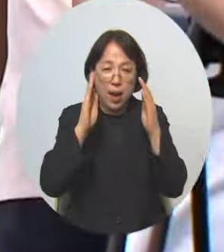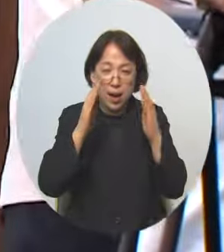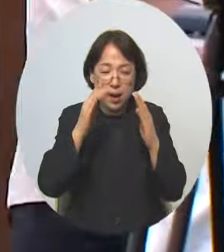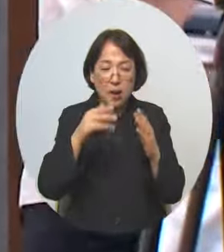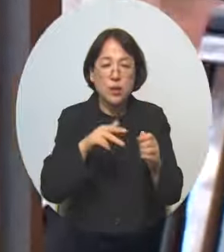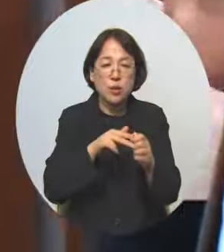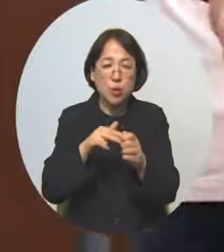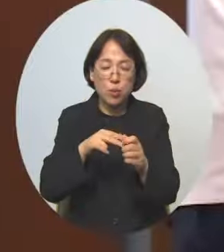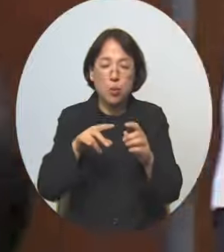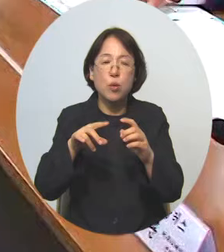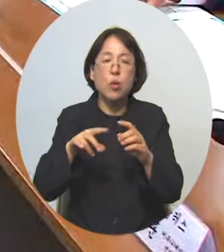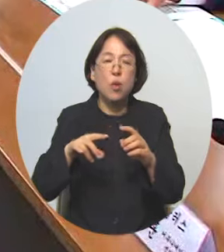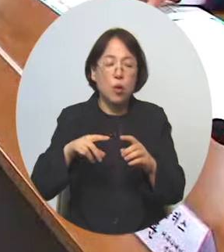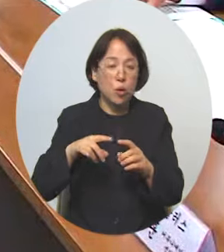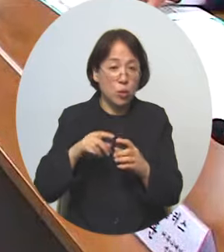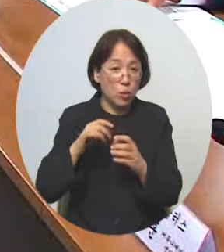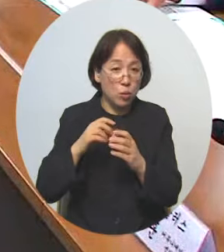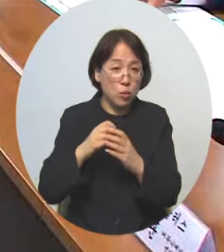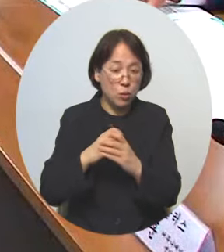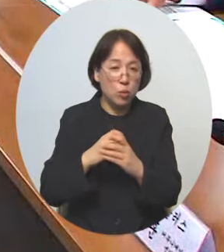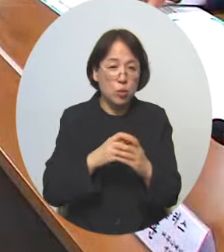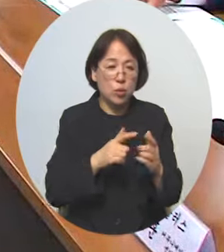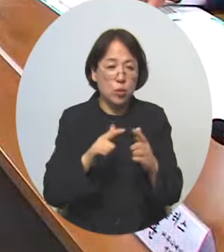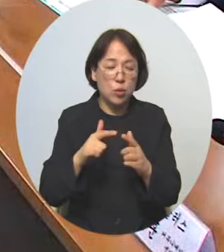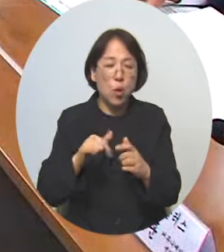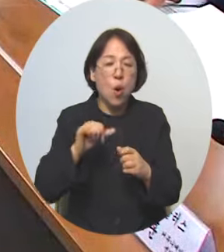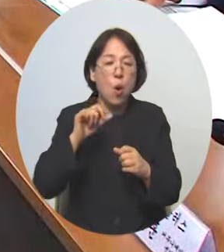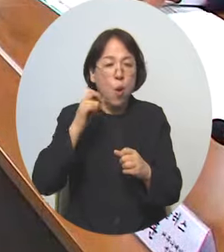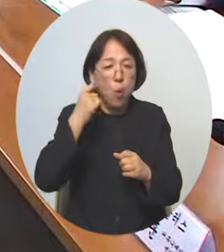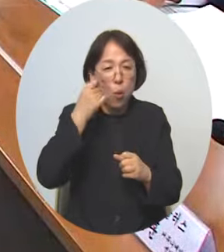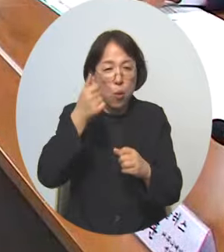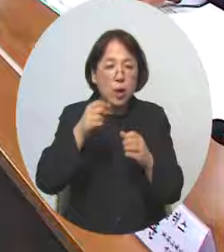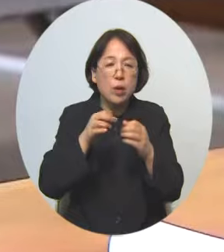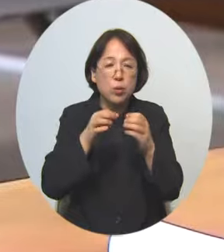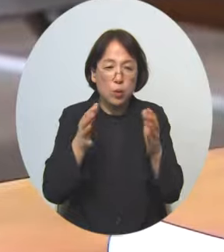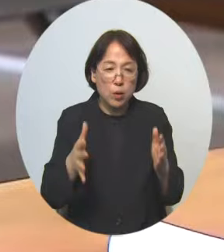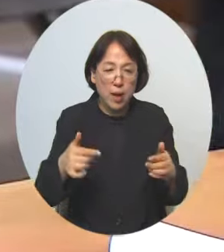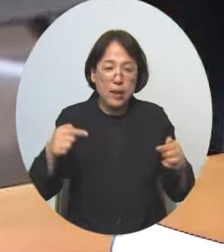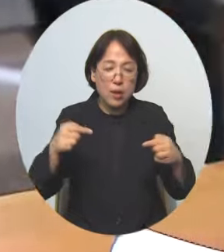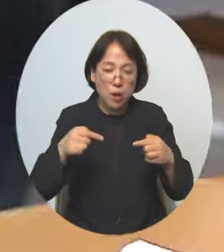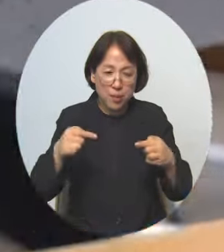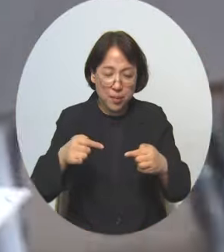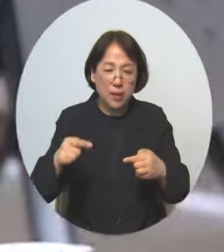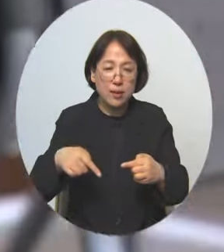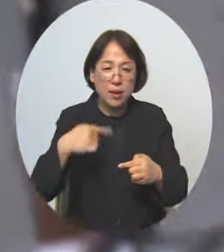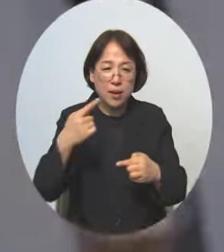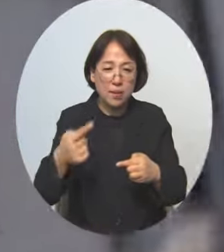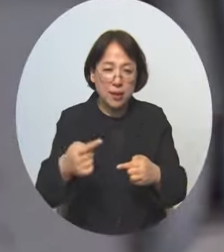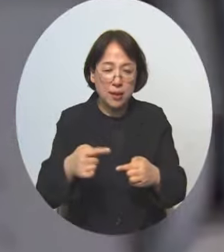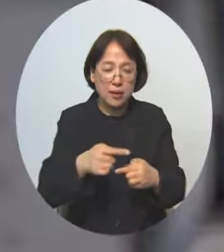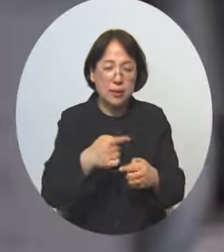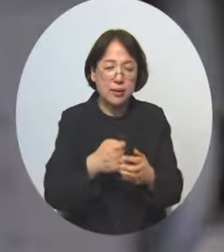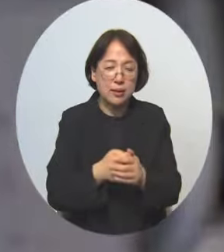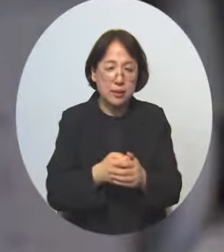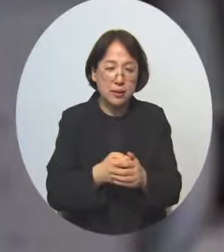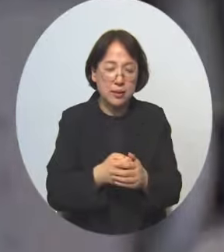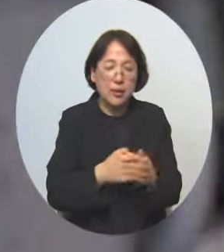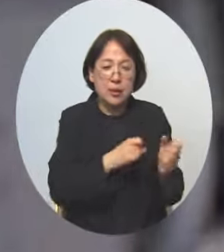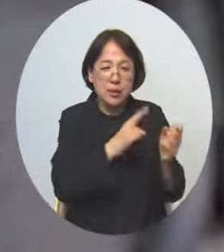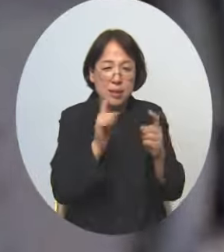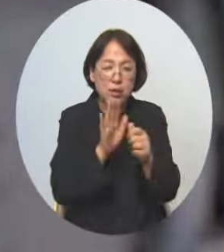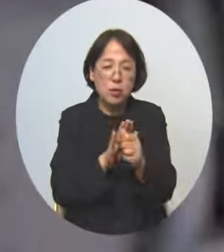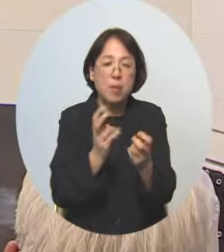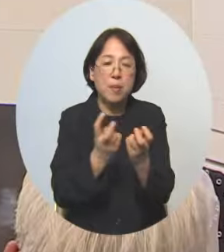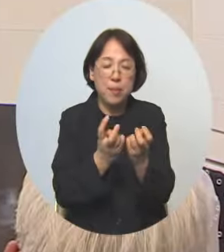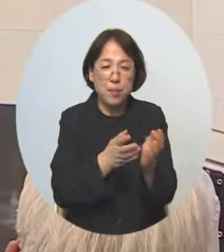과학기술정보통신부와 금융위원회는 통신업계와 5개월간 협의를 거쳐 이런 금융통신 취약계층을 위한 재기지원 방안을